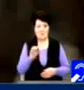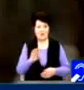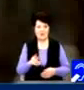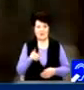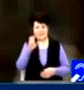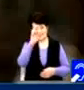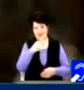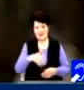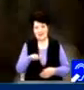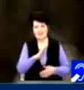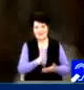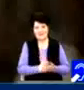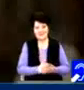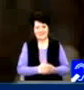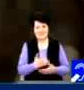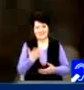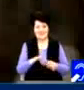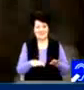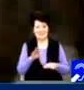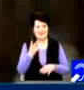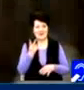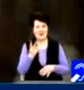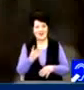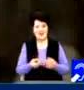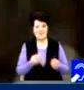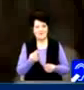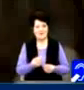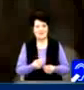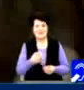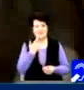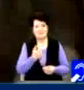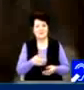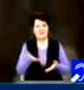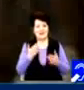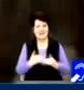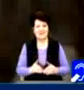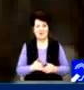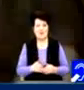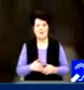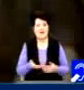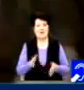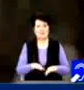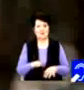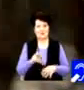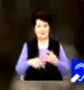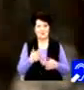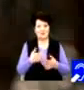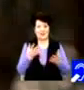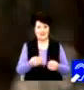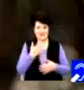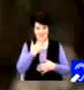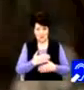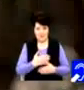voastră este wau cred că m am și îngrășat vreo 2 kg dar o să le dau eu jos în următoarele zile și ce pot să spun vă